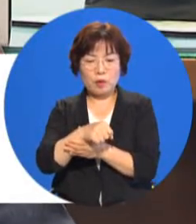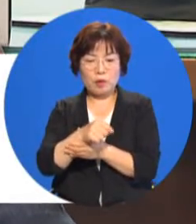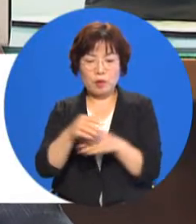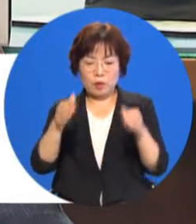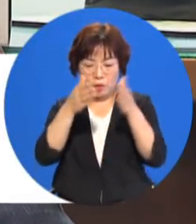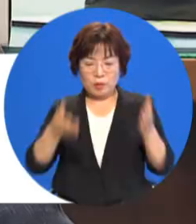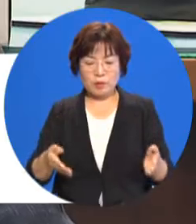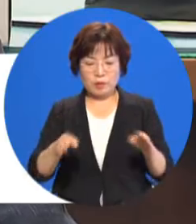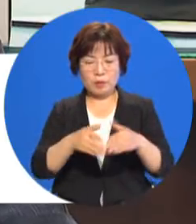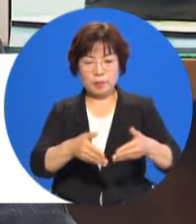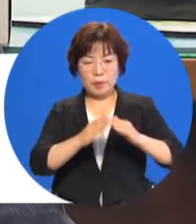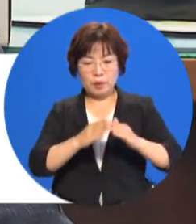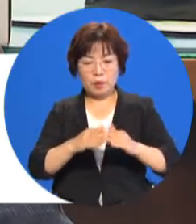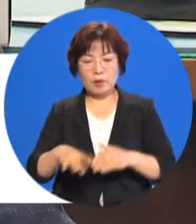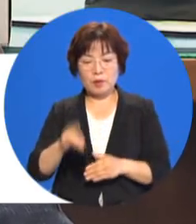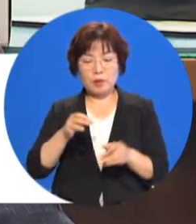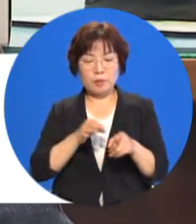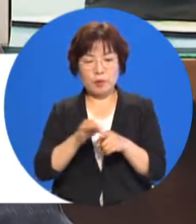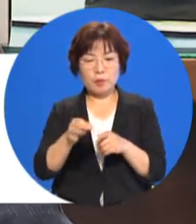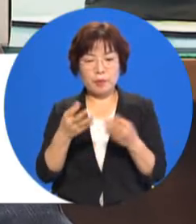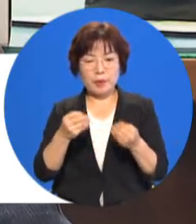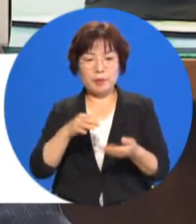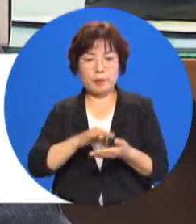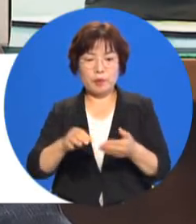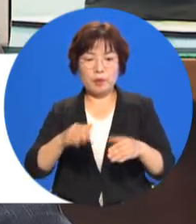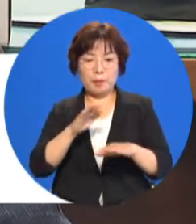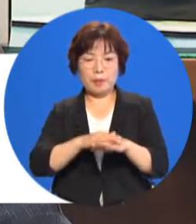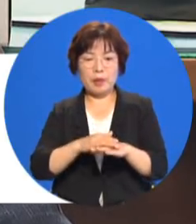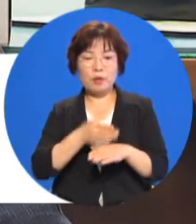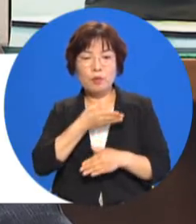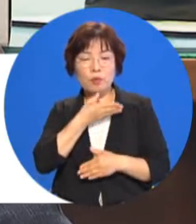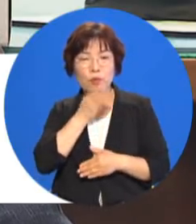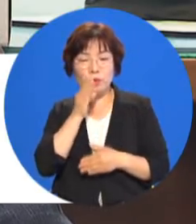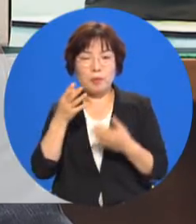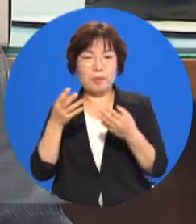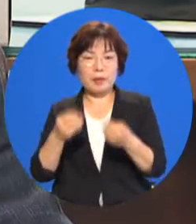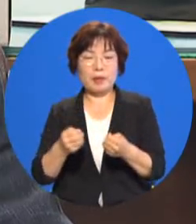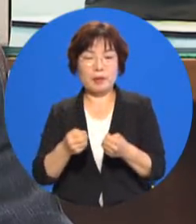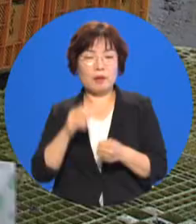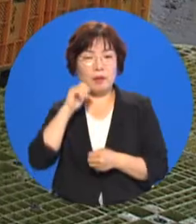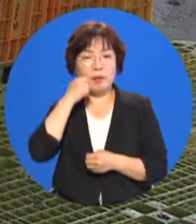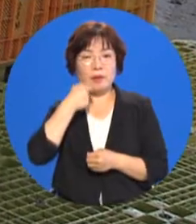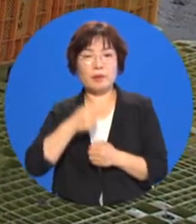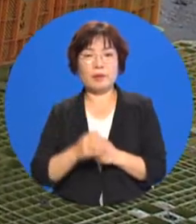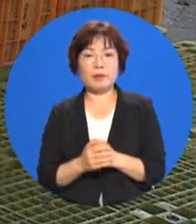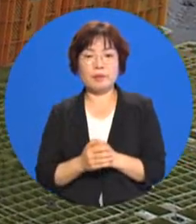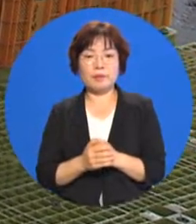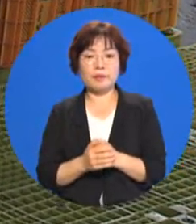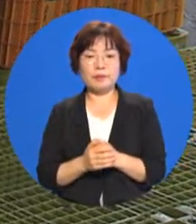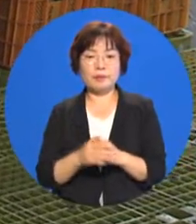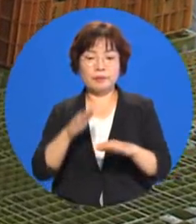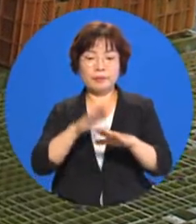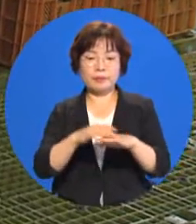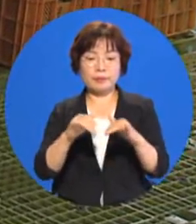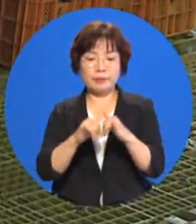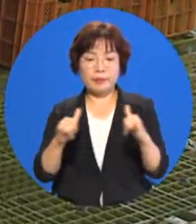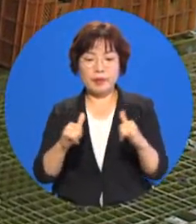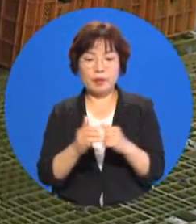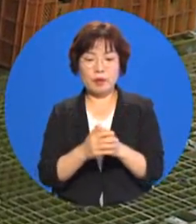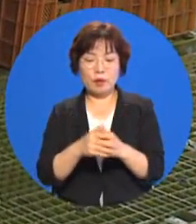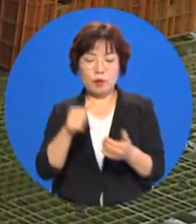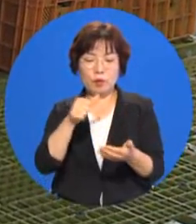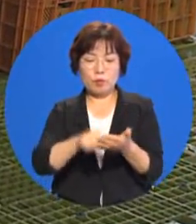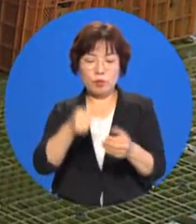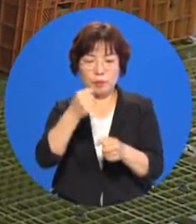해야 되고 이게 초기 비용 많이 들기 때문에 그리고 이거 농촌의 노령화 이게 뭐 이거 노령화 돼가지고. 이와 함께 농민들은 가공